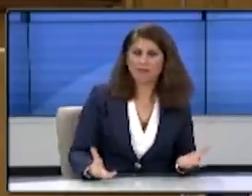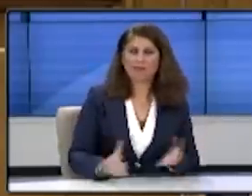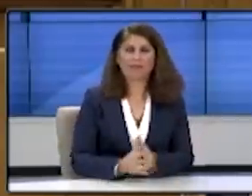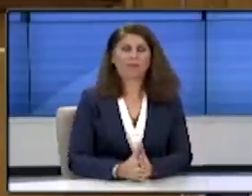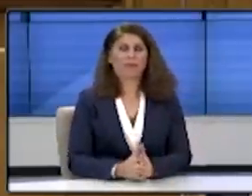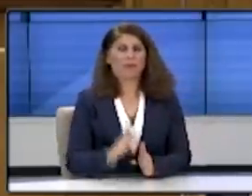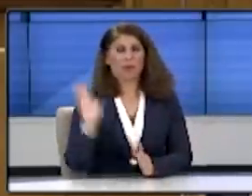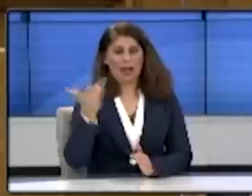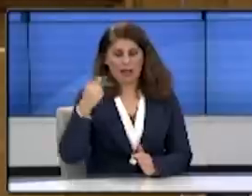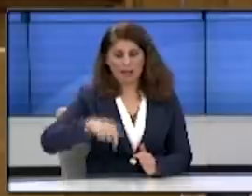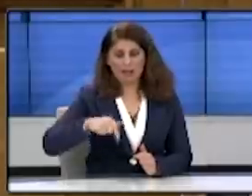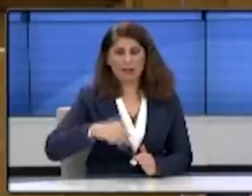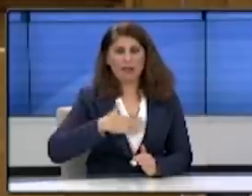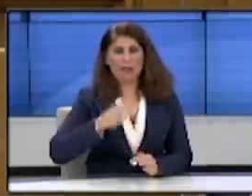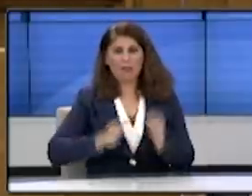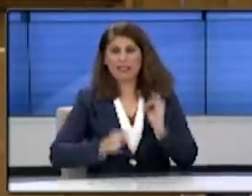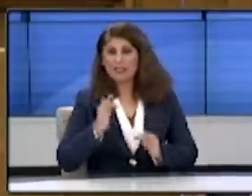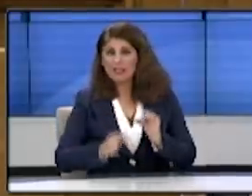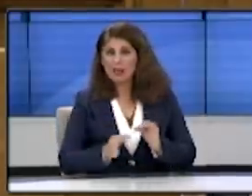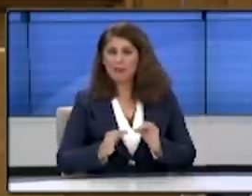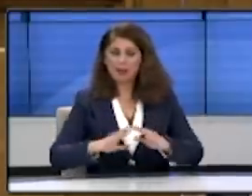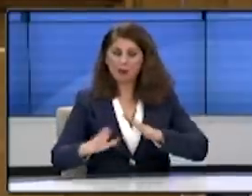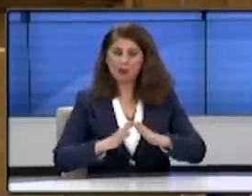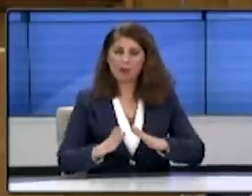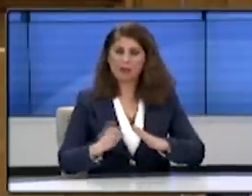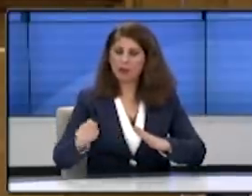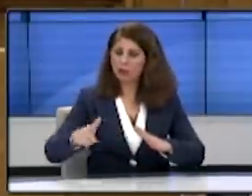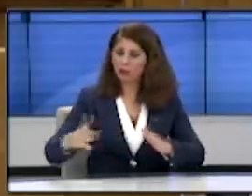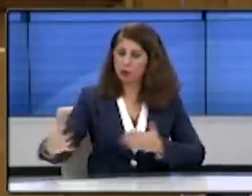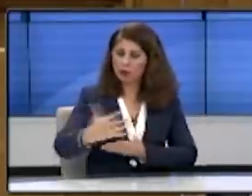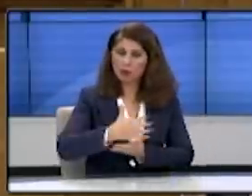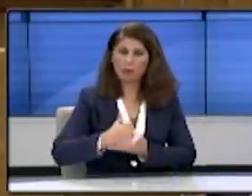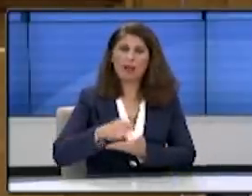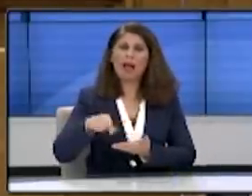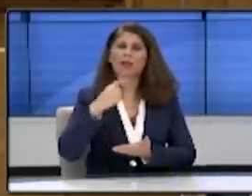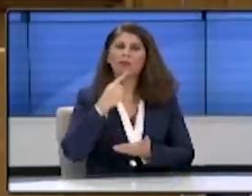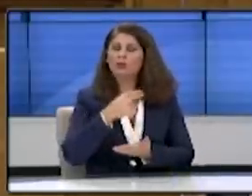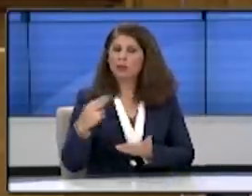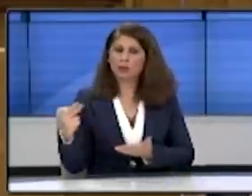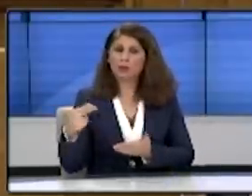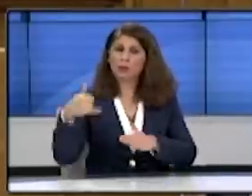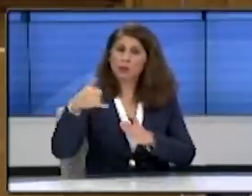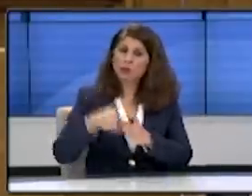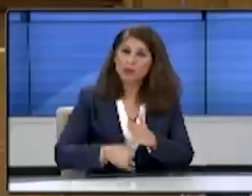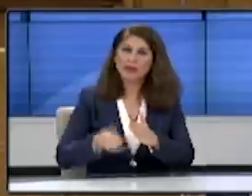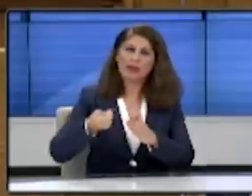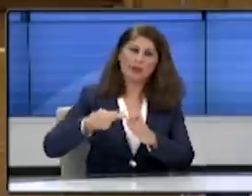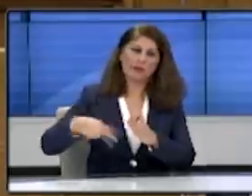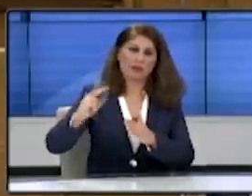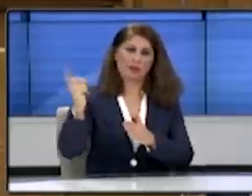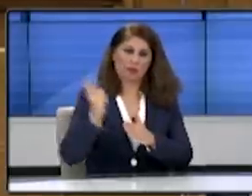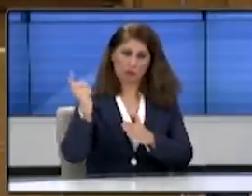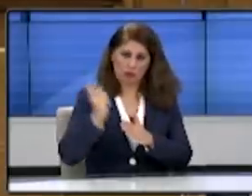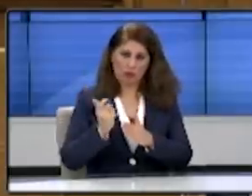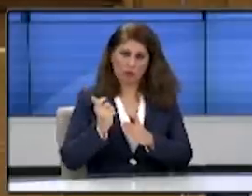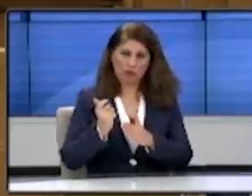Αν σήμερα θέλουμε να μιλάμε για προστασία του λαϊκού εισοδήματος, αυτό σημαίνει ουσιαστικές αυξήσεις